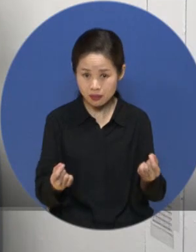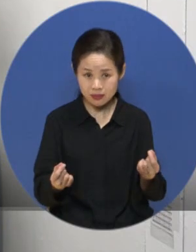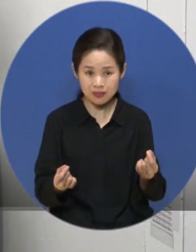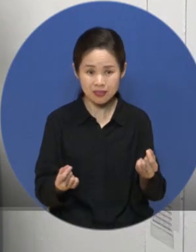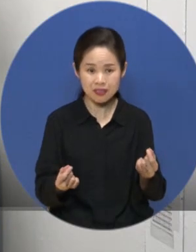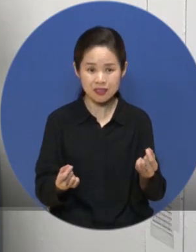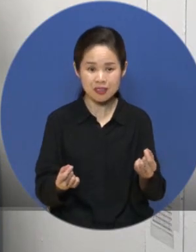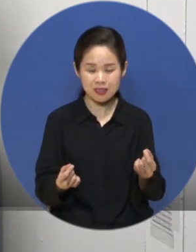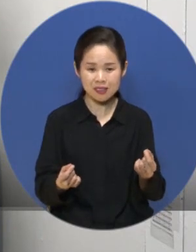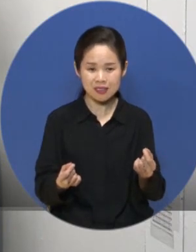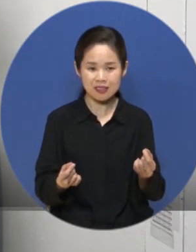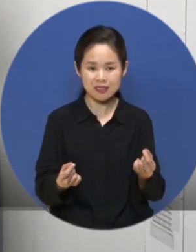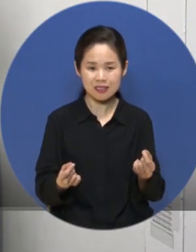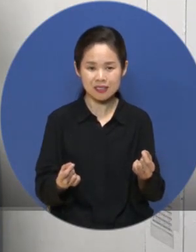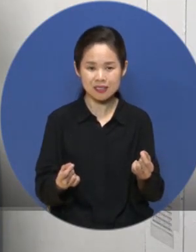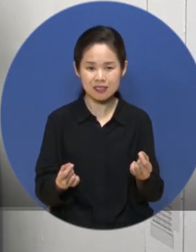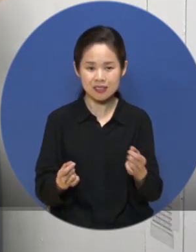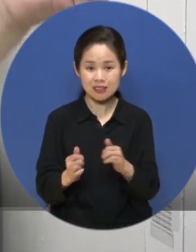사랑도